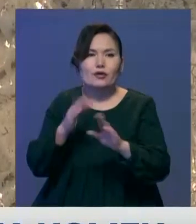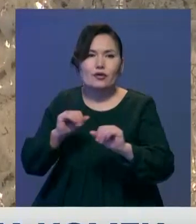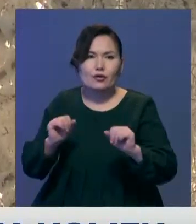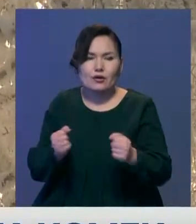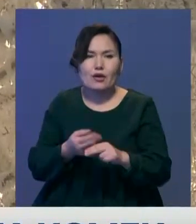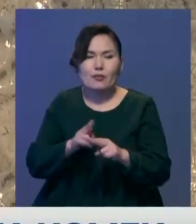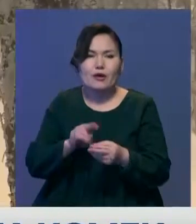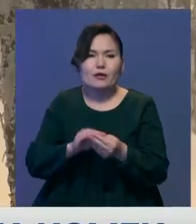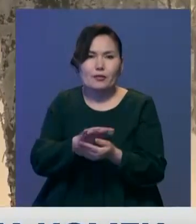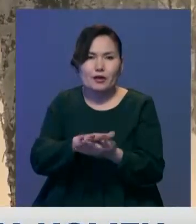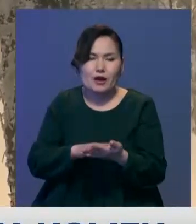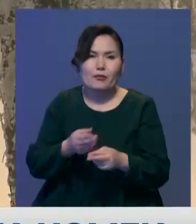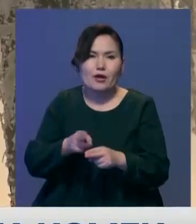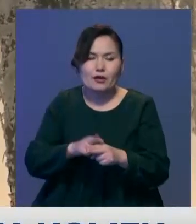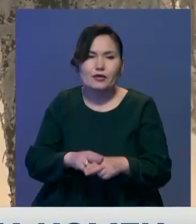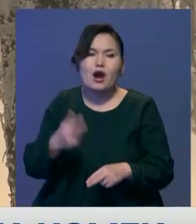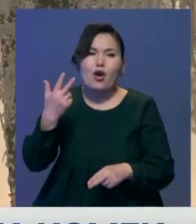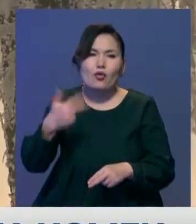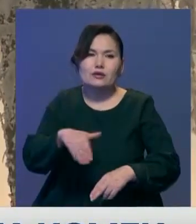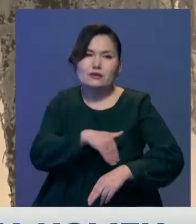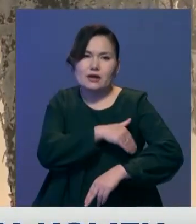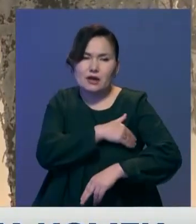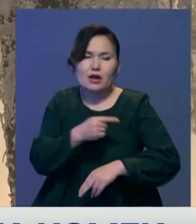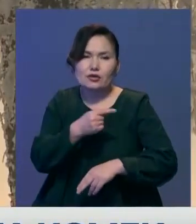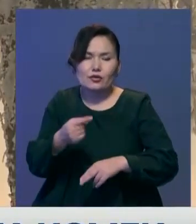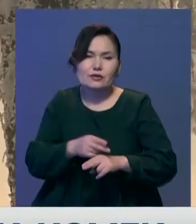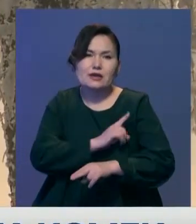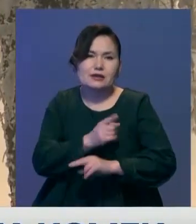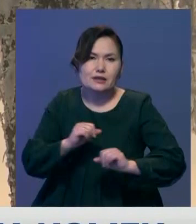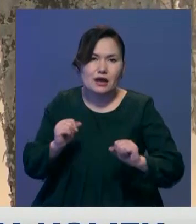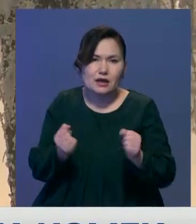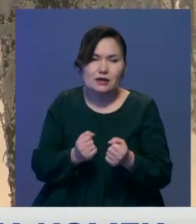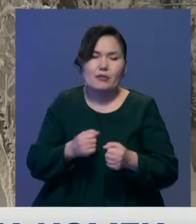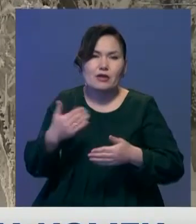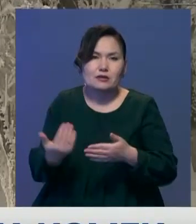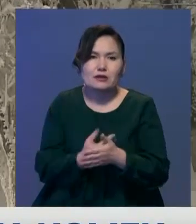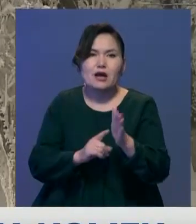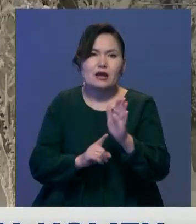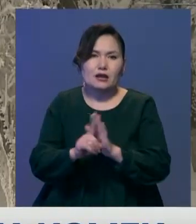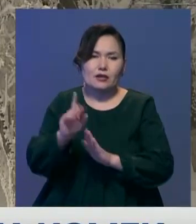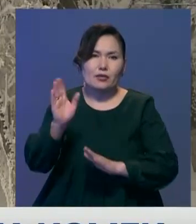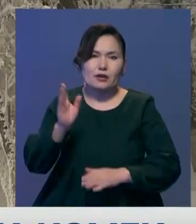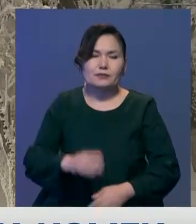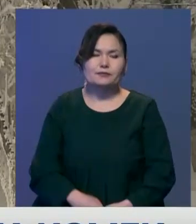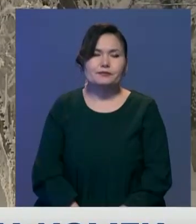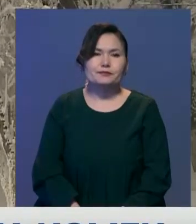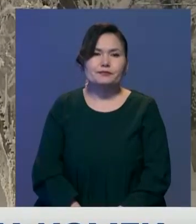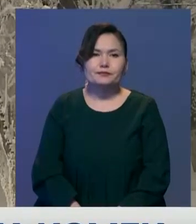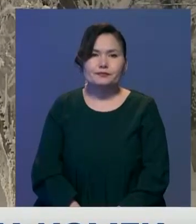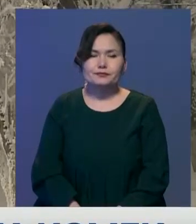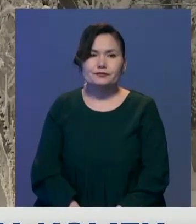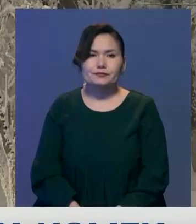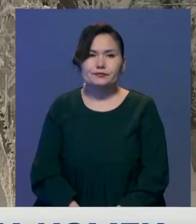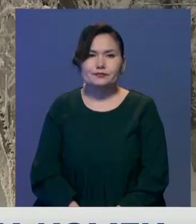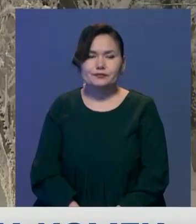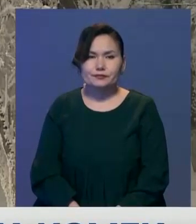созылмайды. Қаңтардың ортасына қарай сынап бағанасы 30 градусқа дейін төмендеп, сақылдаған сары аяз қайта қыспақ қалады. Эльмир Ахметов, Жігер Бабаханов, Өскемен,